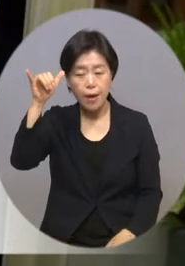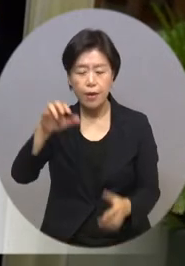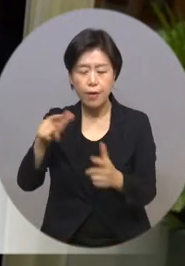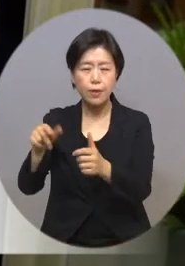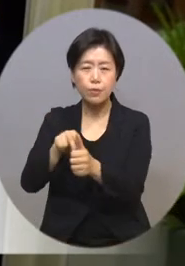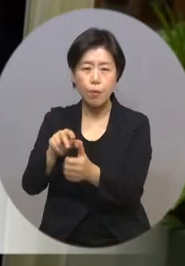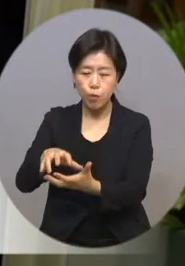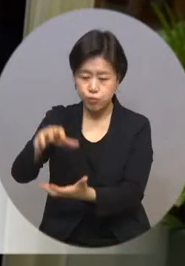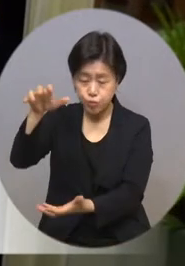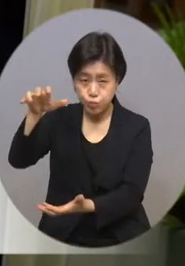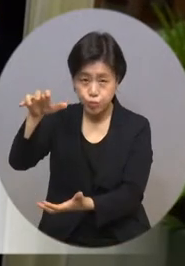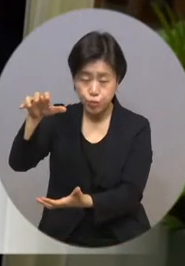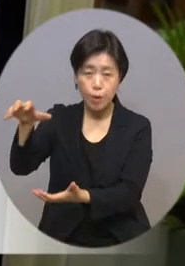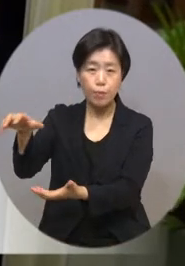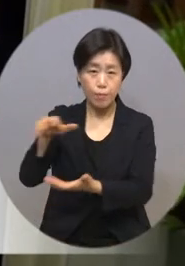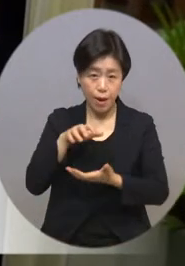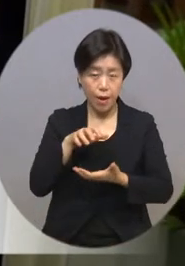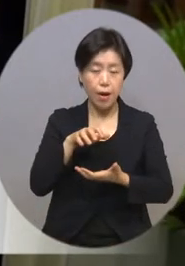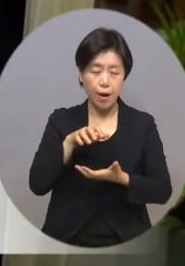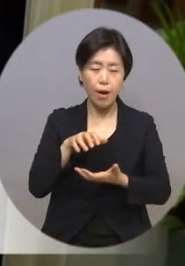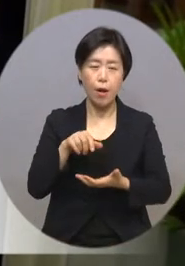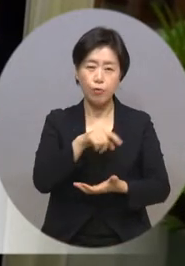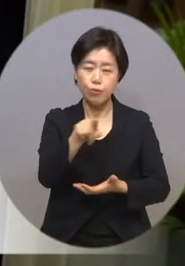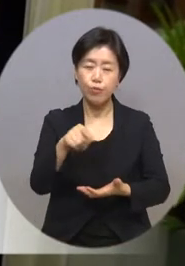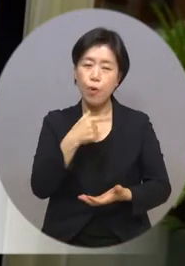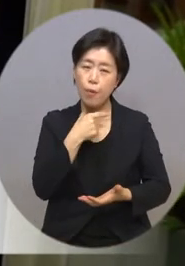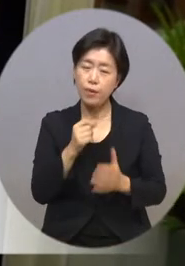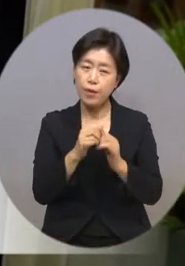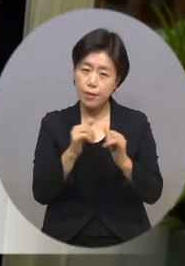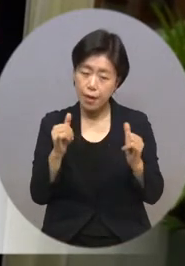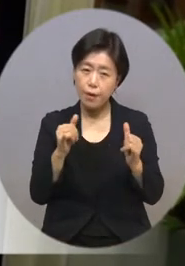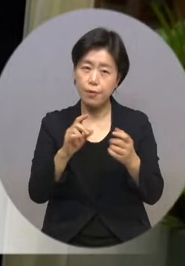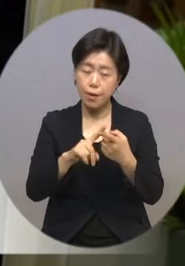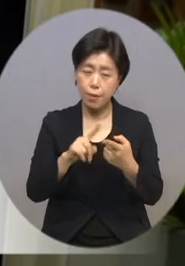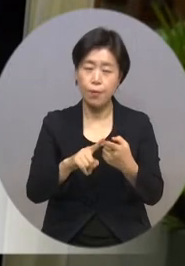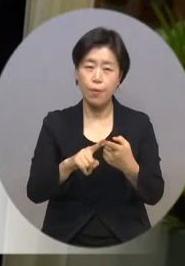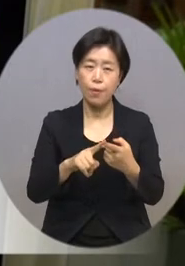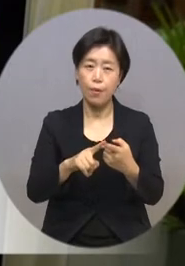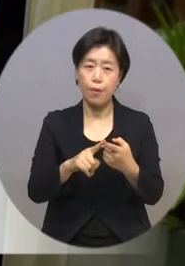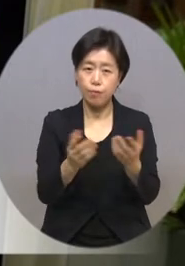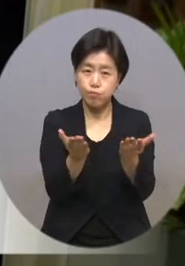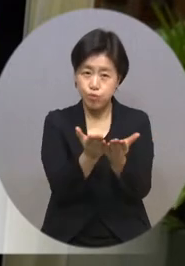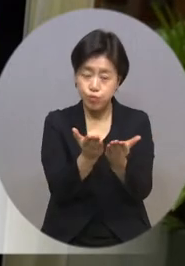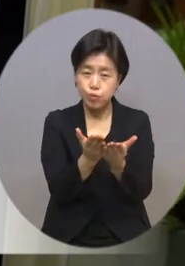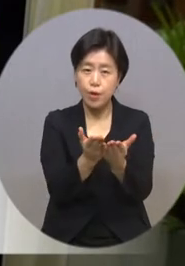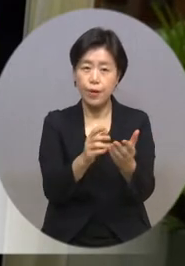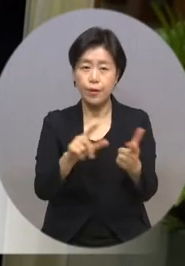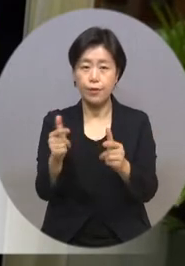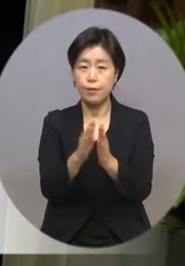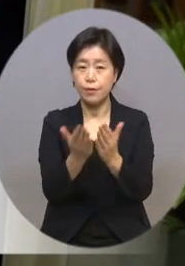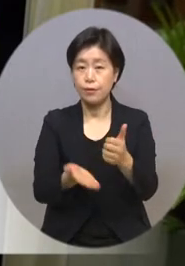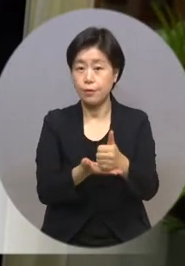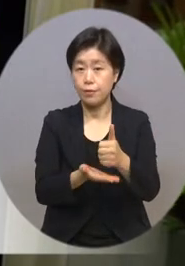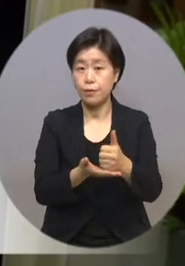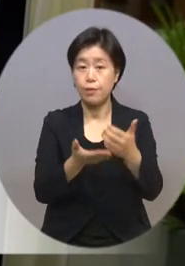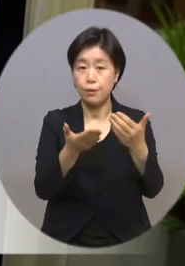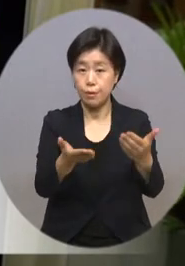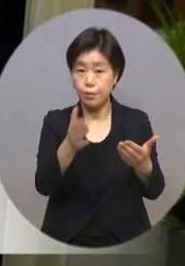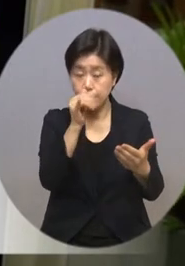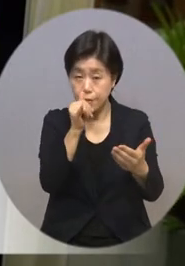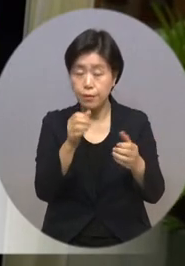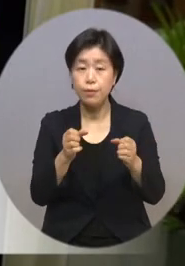빅데이터를 활용해서 이용자들이 원하는, 시민들이 원하는 도서를 추천받을 수 있는 그런